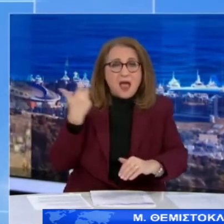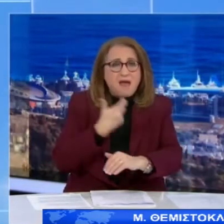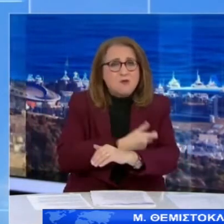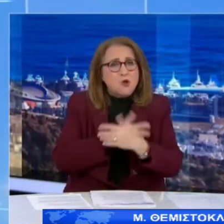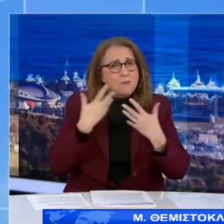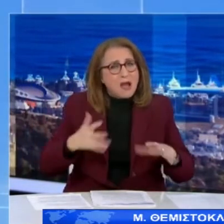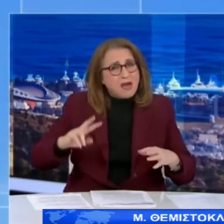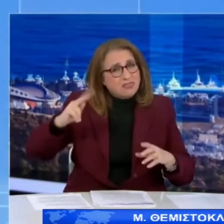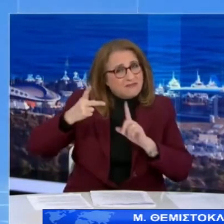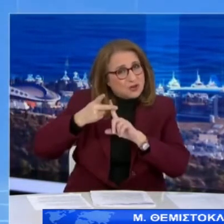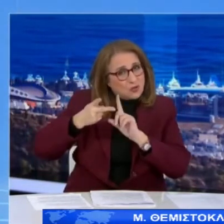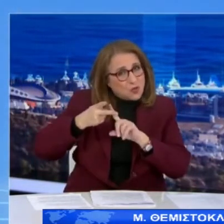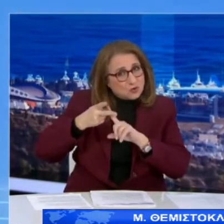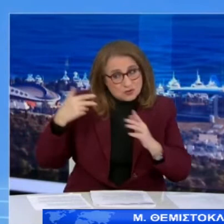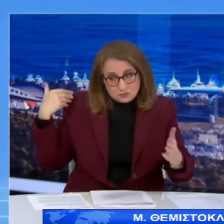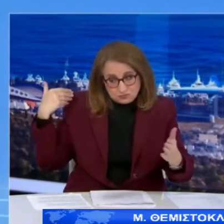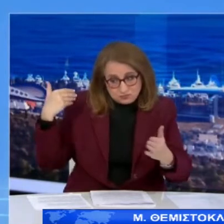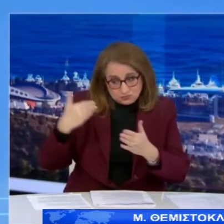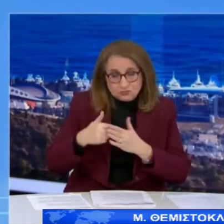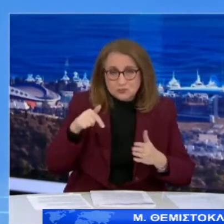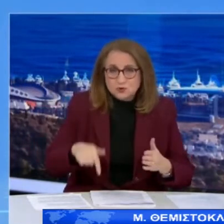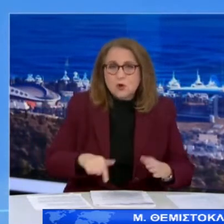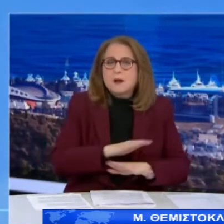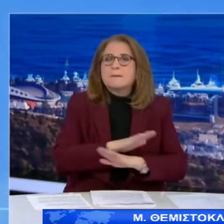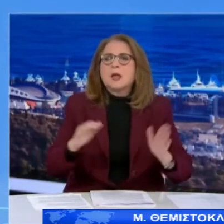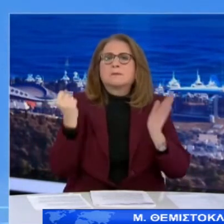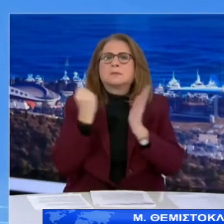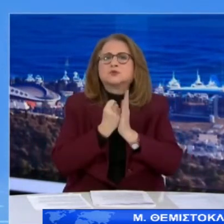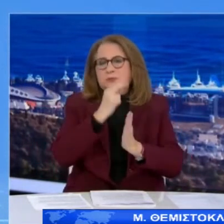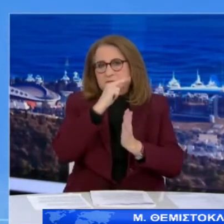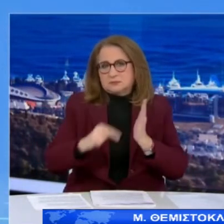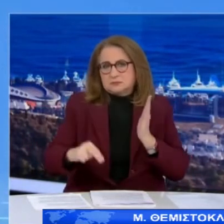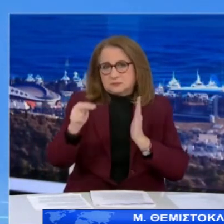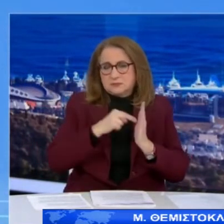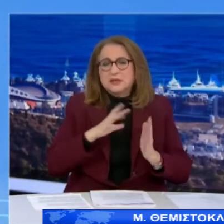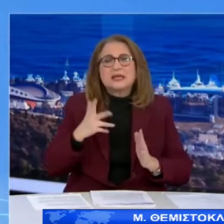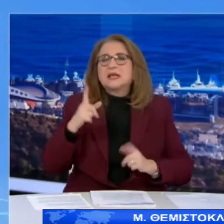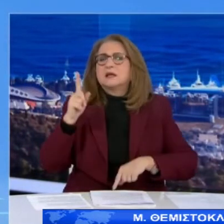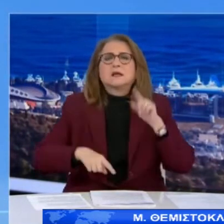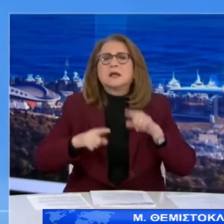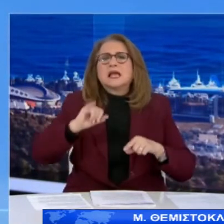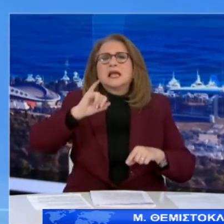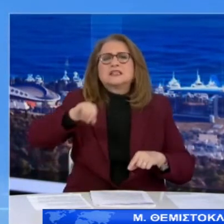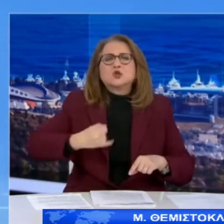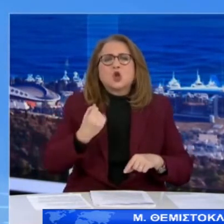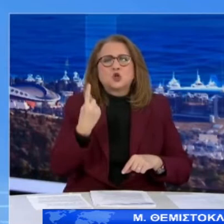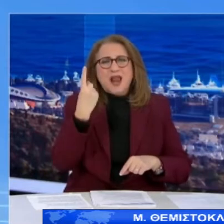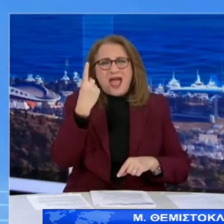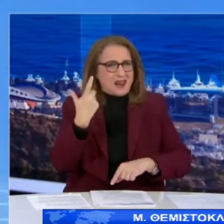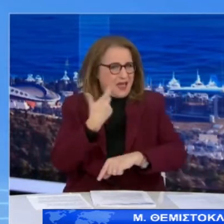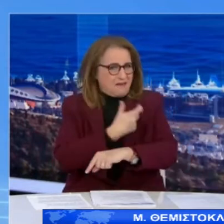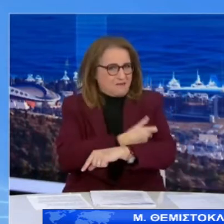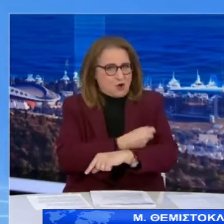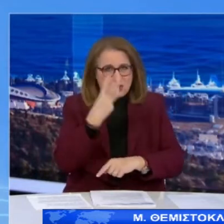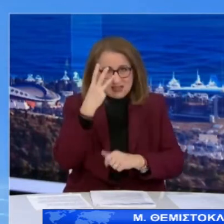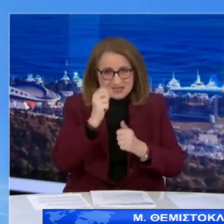εμβόλια και 3 μήνες από την μία δόση με το μονοδοσικό εμβόλιο της Johnson & Johnson, έτσι ώστε να παραμείνει ενεργό το